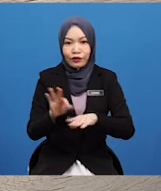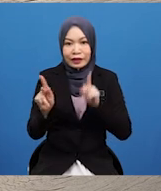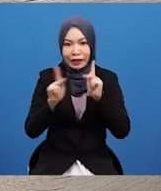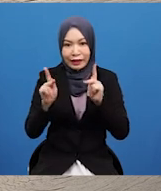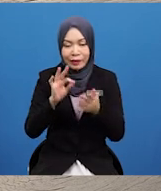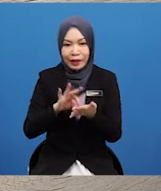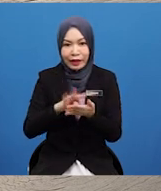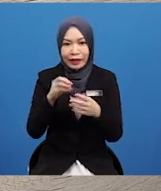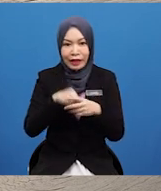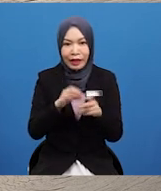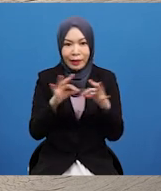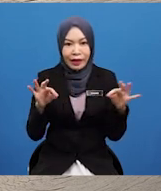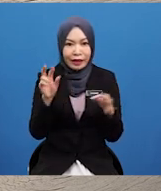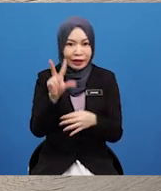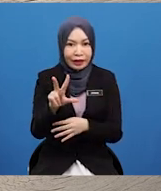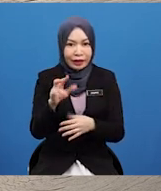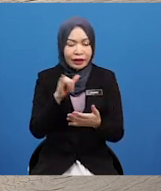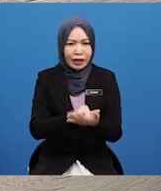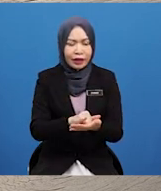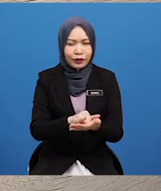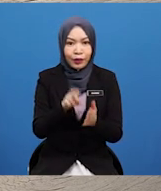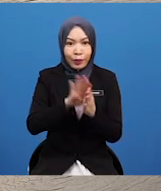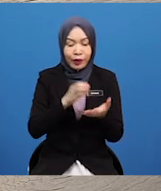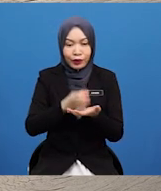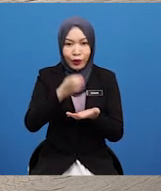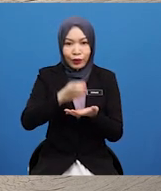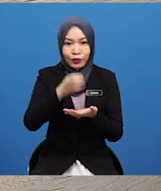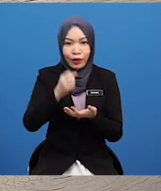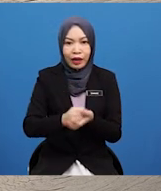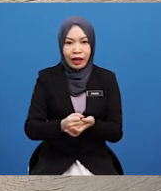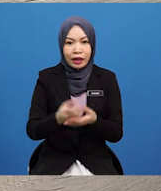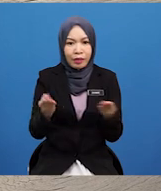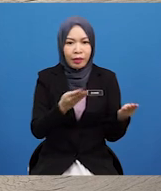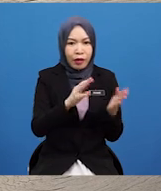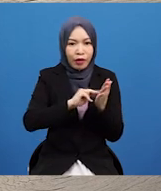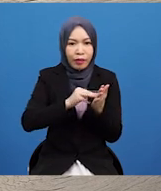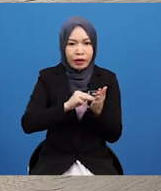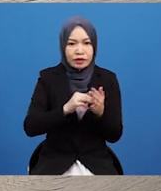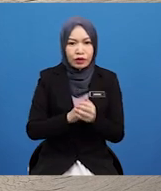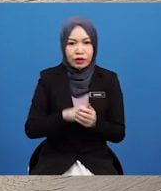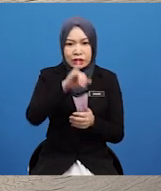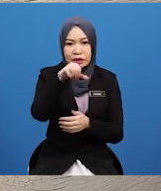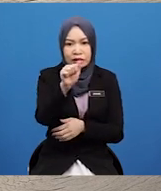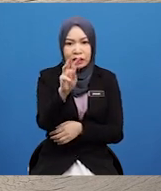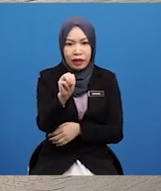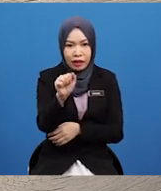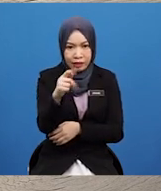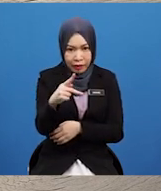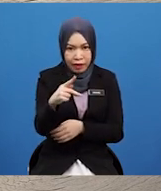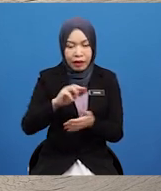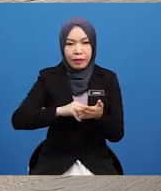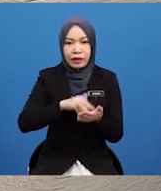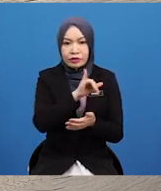3 iaitu bertungtung ialah membawa maksud jamak yang berbentuk himpunan.